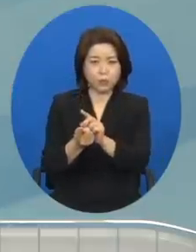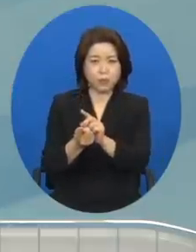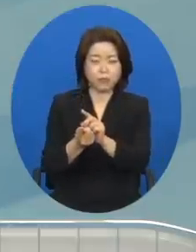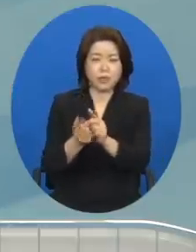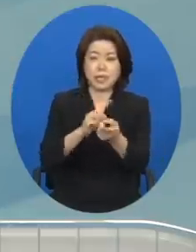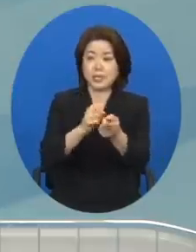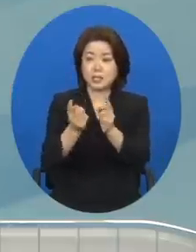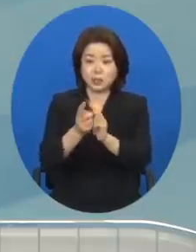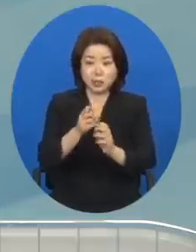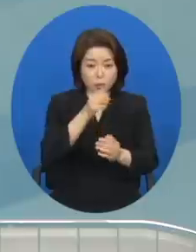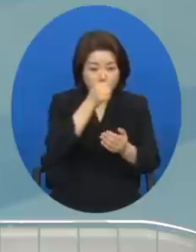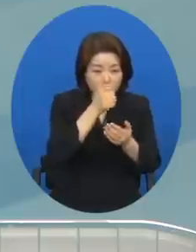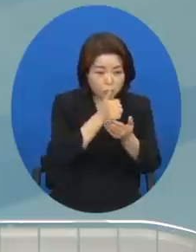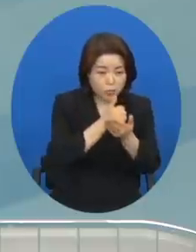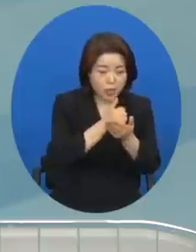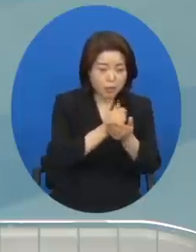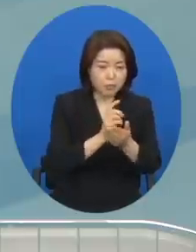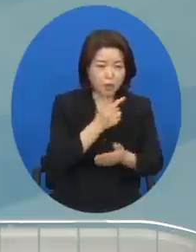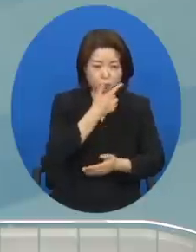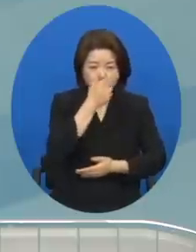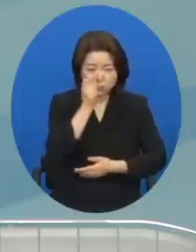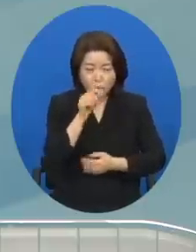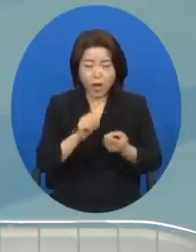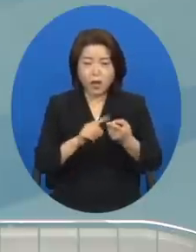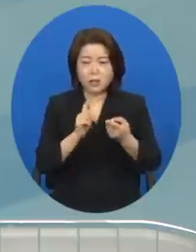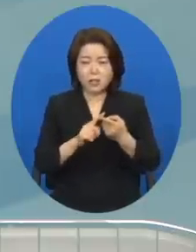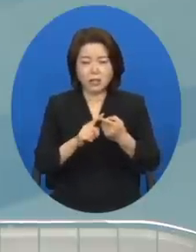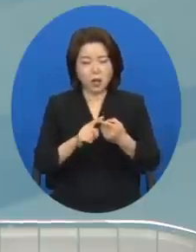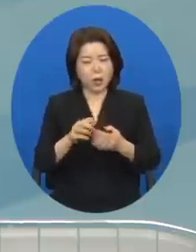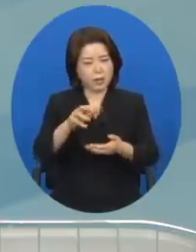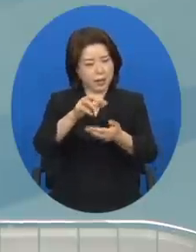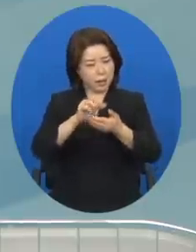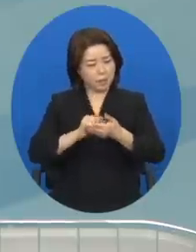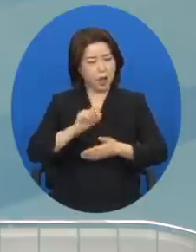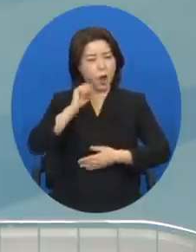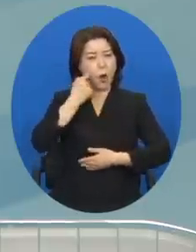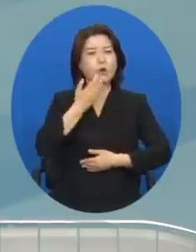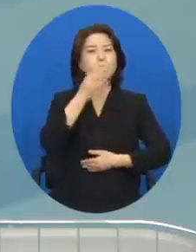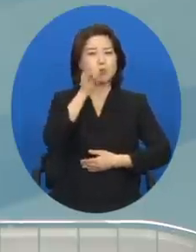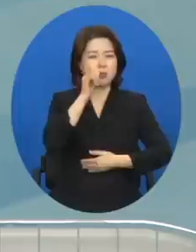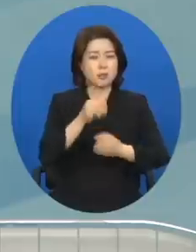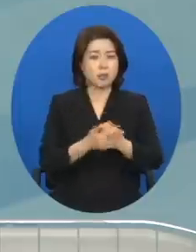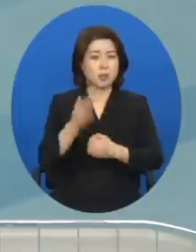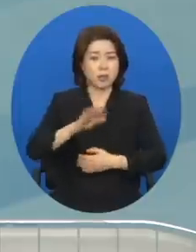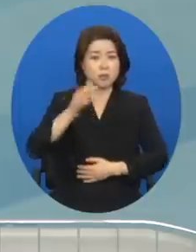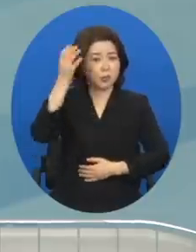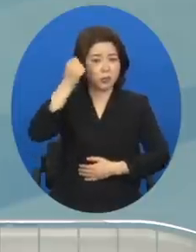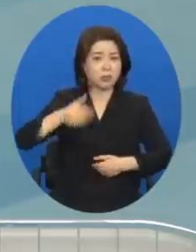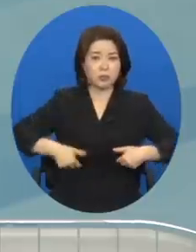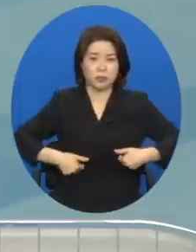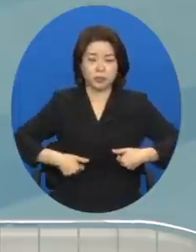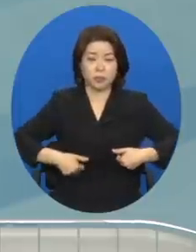서로의 허물을 내 허물로 받아들이기 어려울 수 있을 거예요. 근데 기억하셔야 돼요.